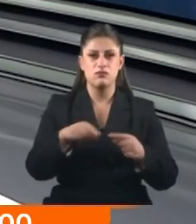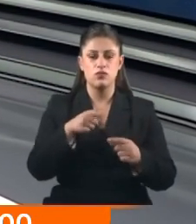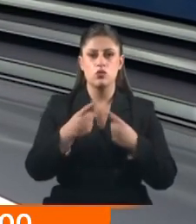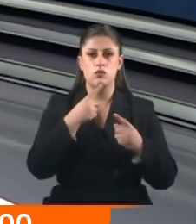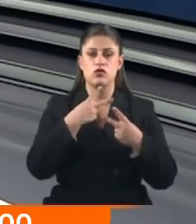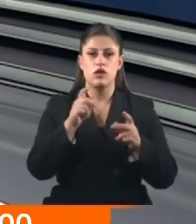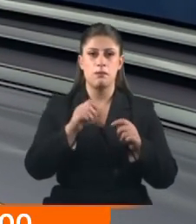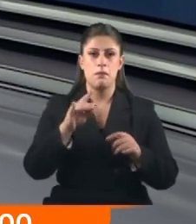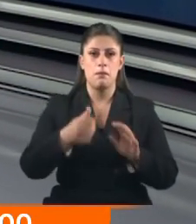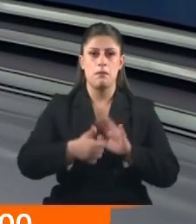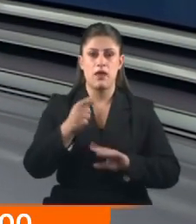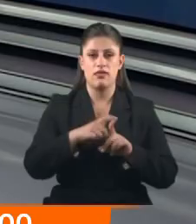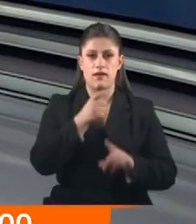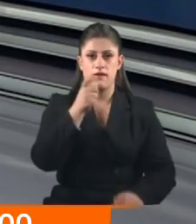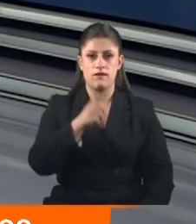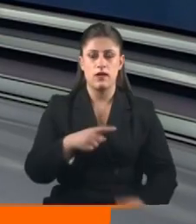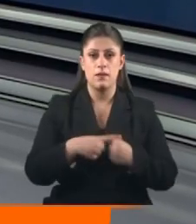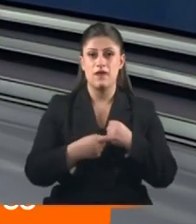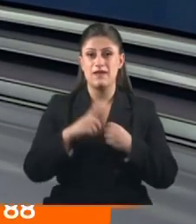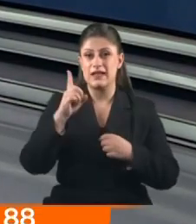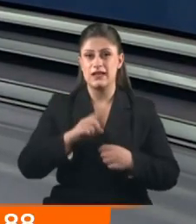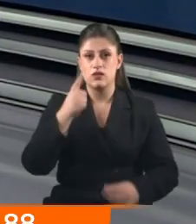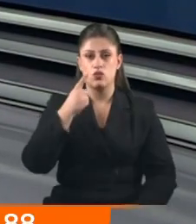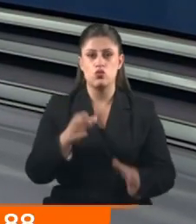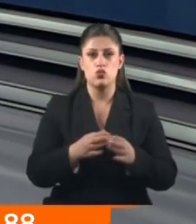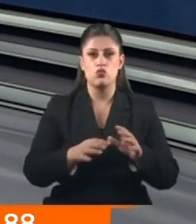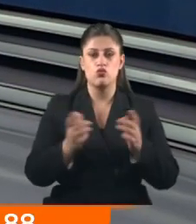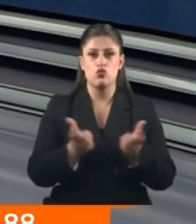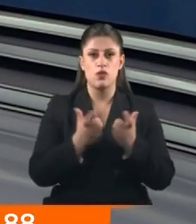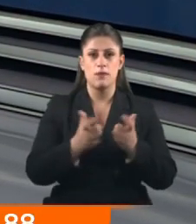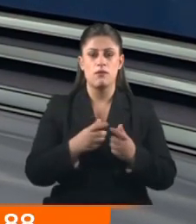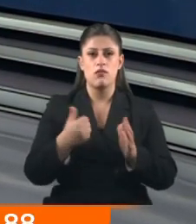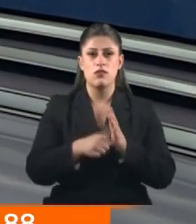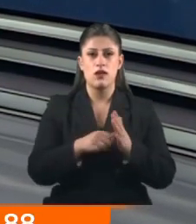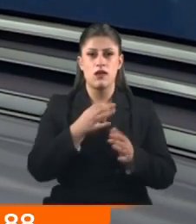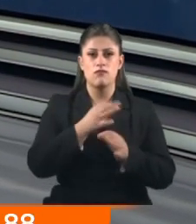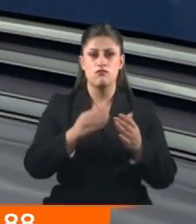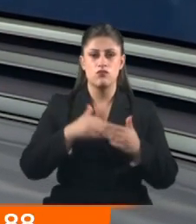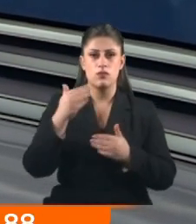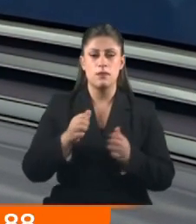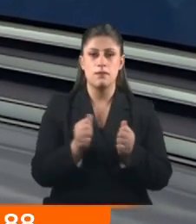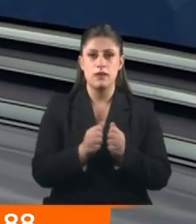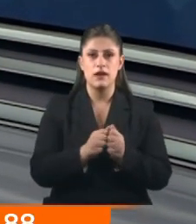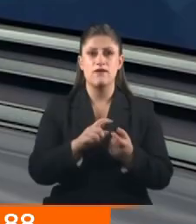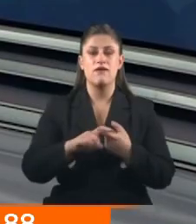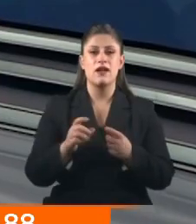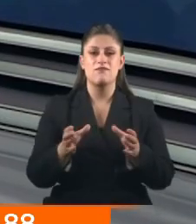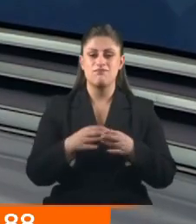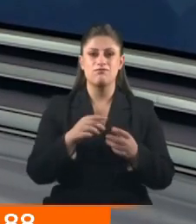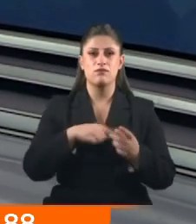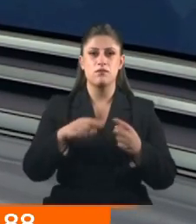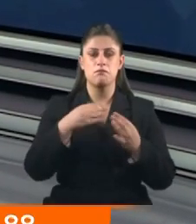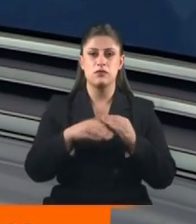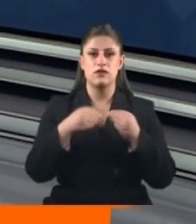Devlet Bahçeli. Hafta başında grup toplantısındaki tarihi çağrısının ardından birlik ve beraberlik mesajları verdi. Terör örgütü